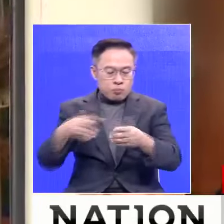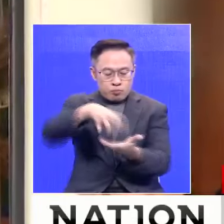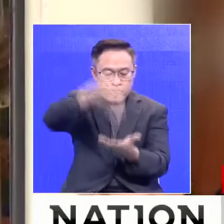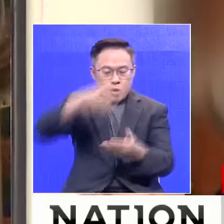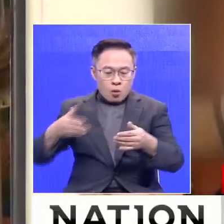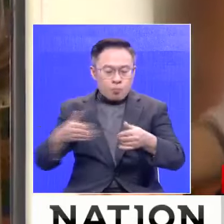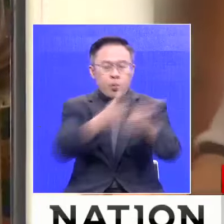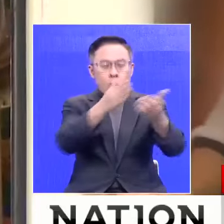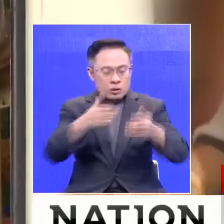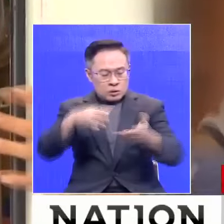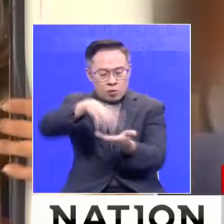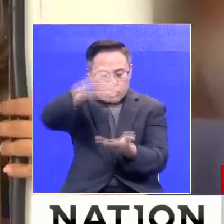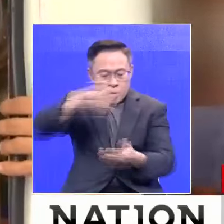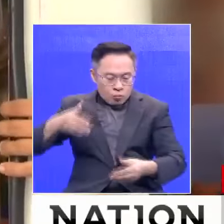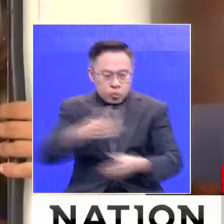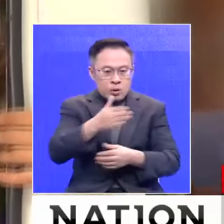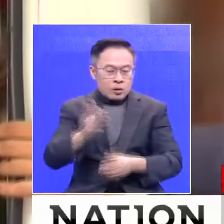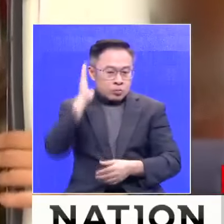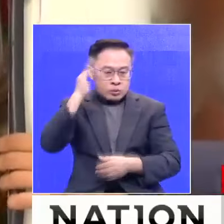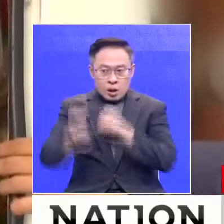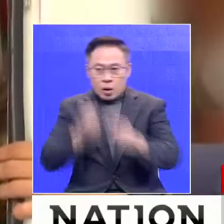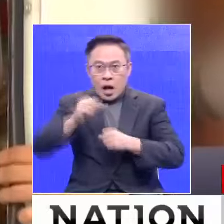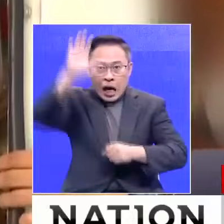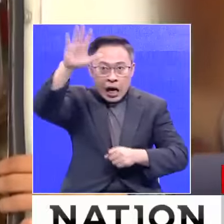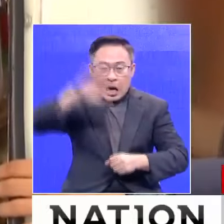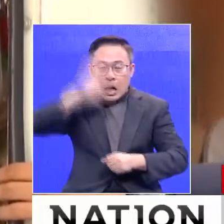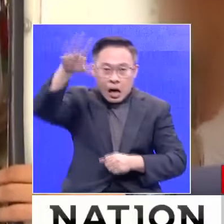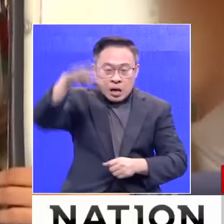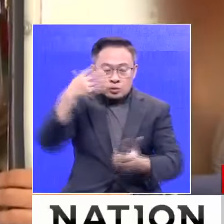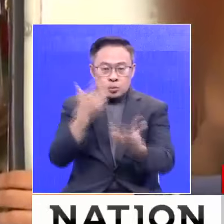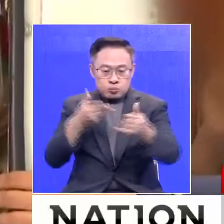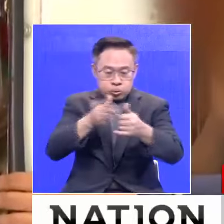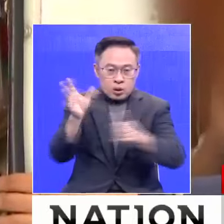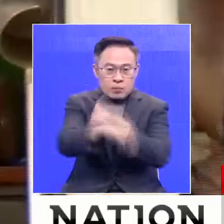และเห็นผู้เสียหายเนี่ยวิ่งตามมาท่าทางตกใจแล้วก็บอกว่าตัวเองเนี่ยถูกปล้นค่ะ